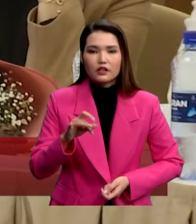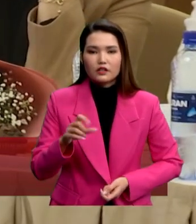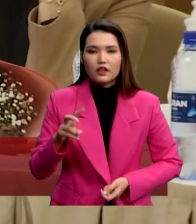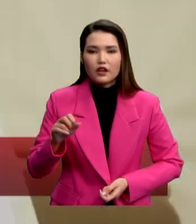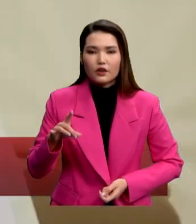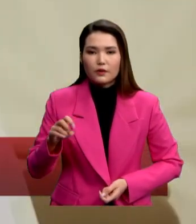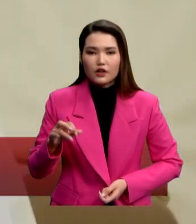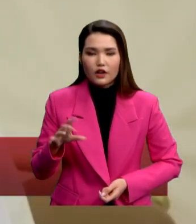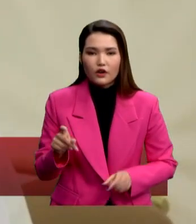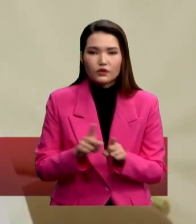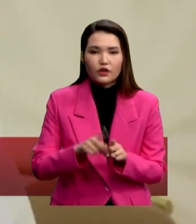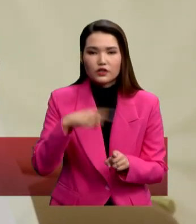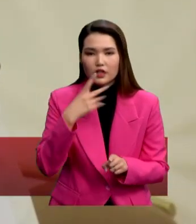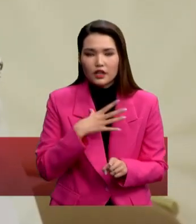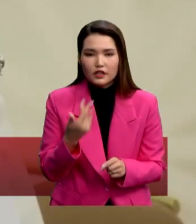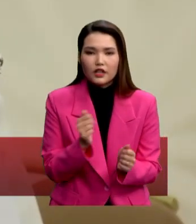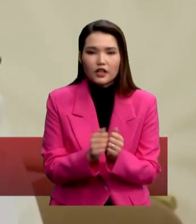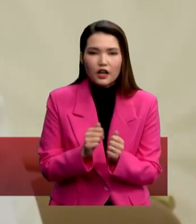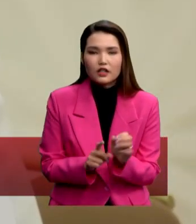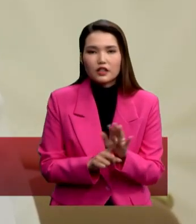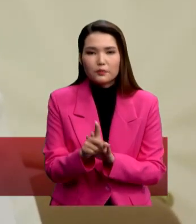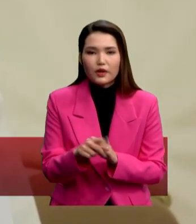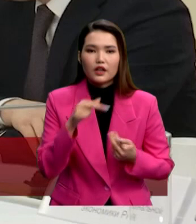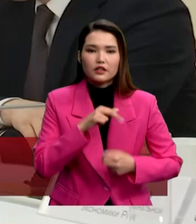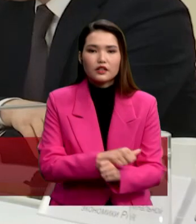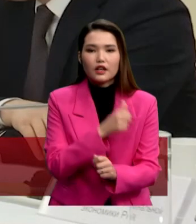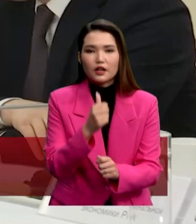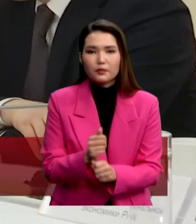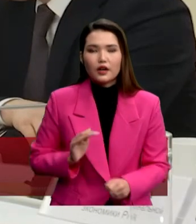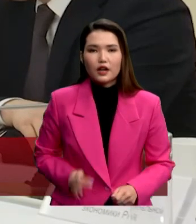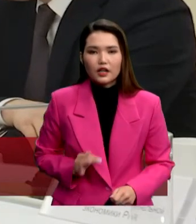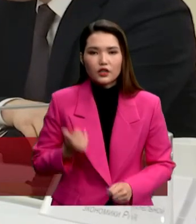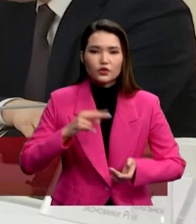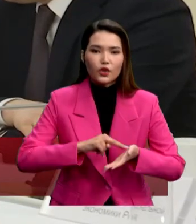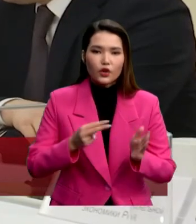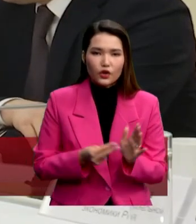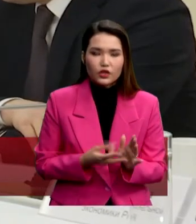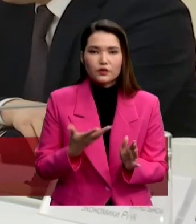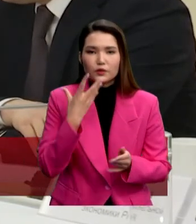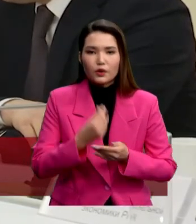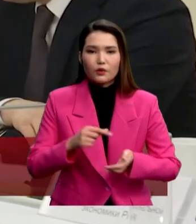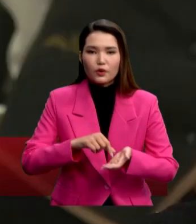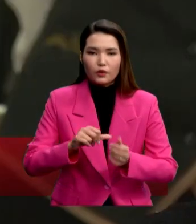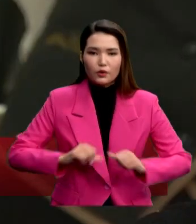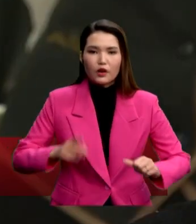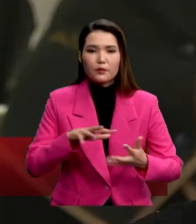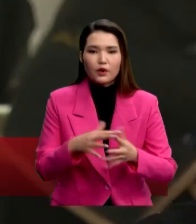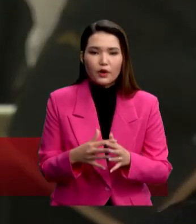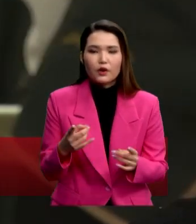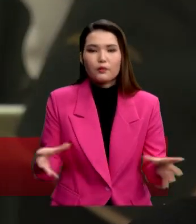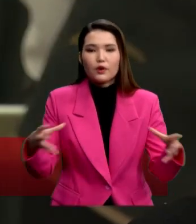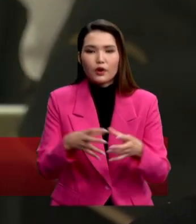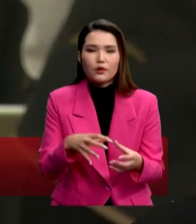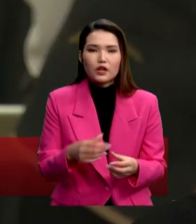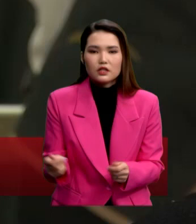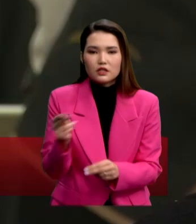айтты. Елордада бизнесті дөңгелетіп отырған әйелдердің басы қосылған конференцияда енді бұл орталықтар бір ауыл, бір өнім қосымша